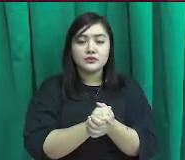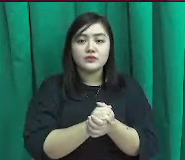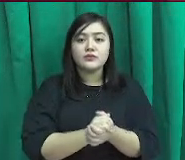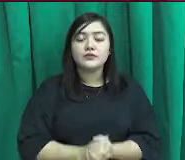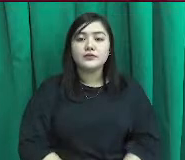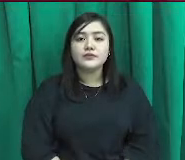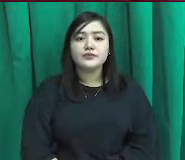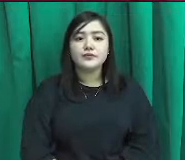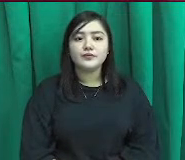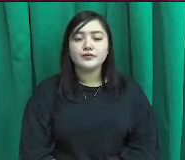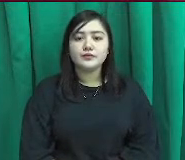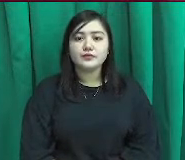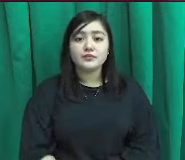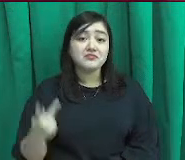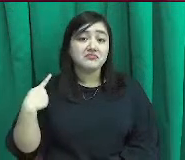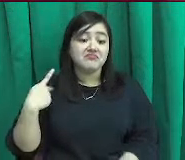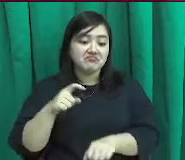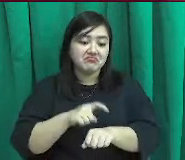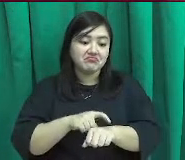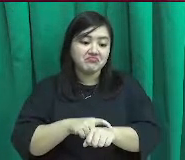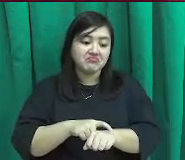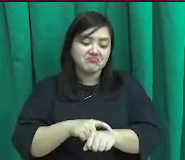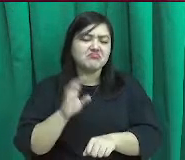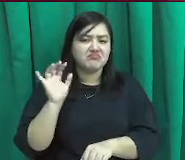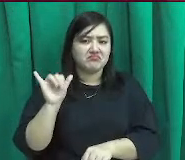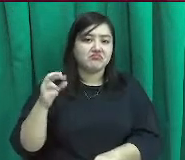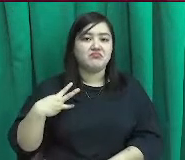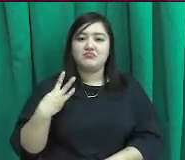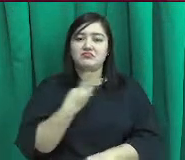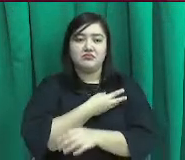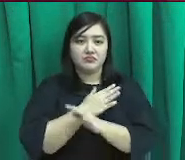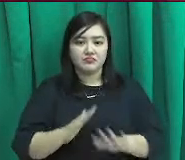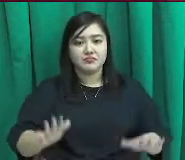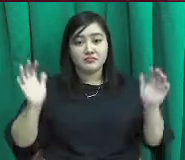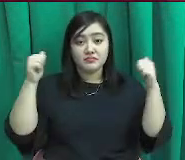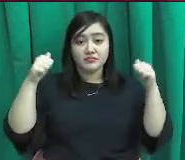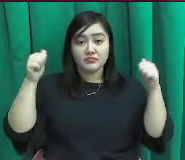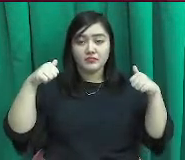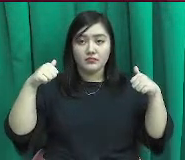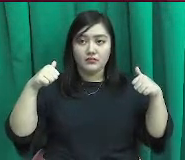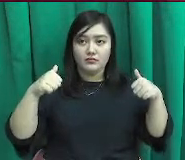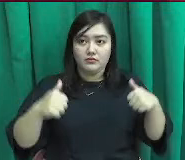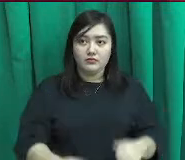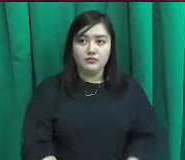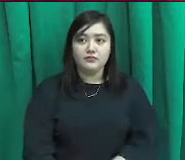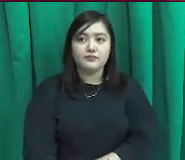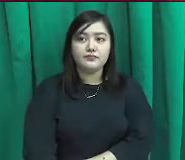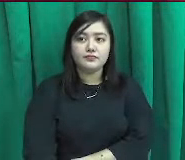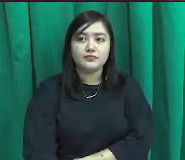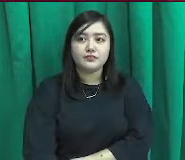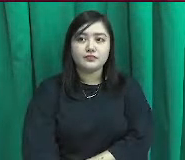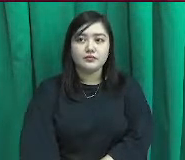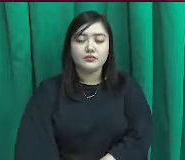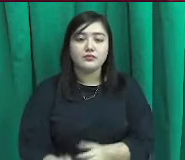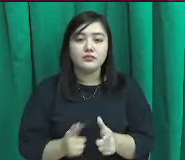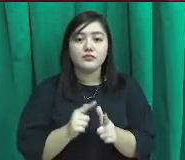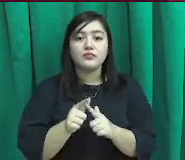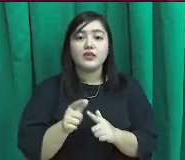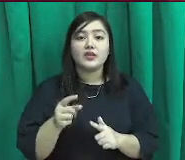hindi kami, there are times na hindi nga nagkakasundo, yun pa lang, doon pa lang nagwawakas na kami sa panalangin kasi it will